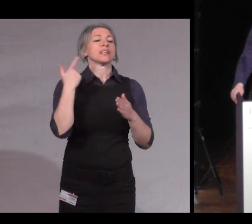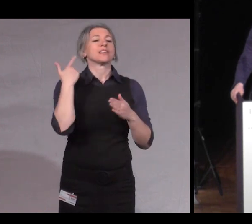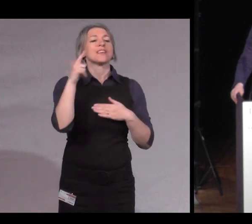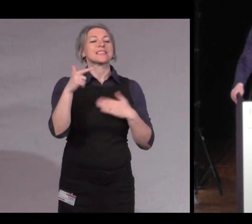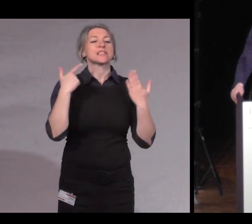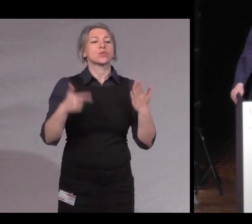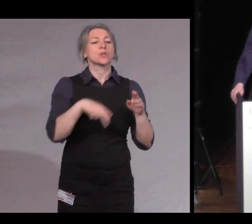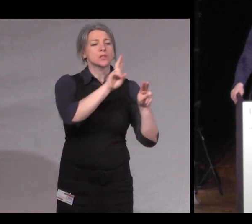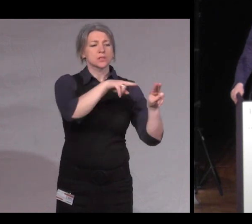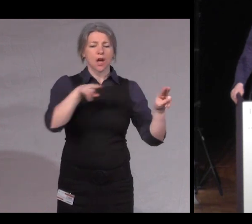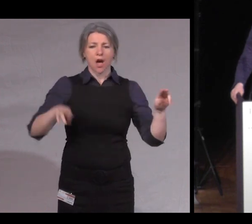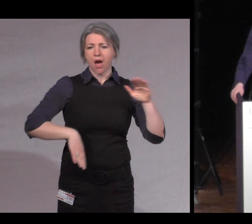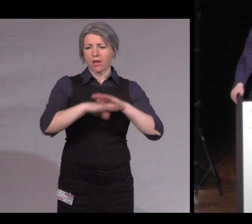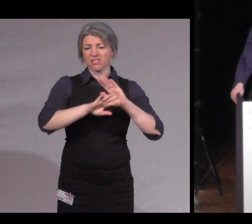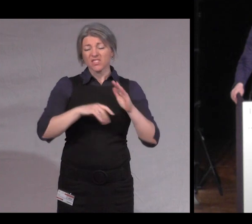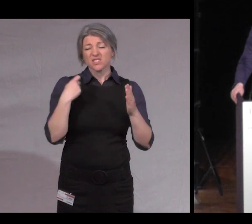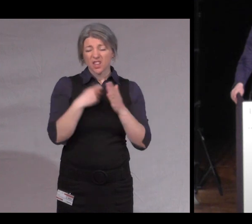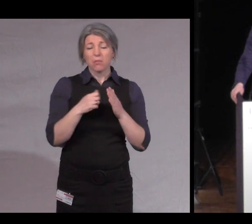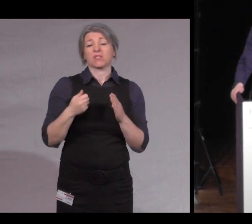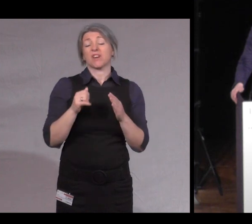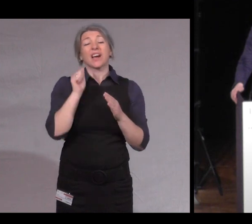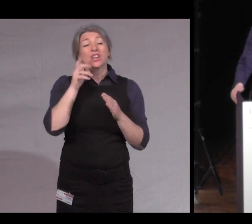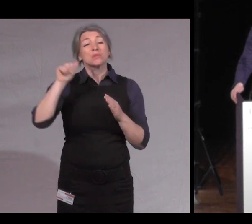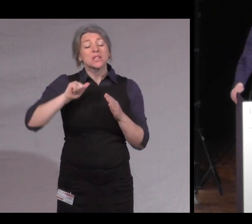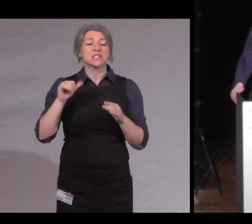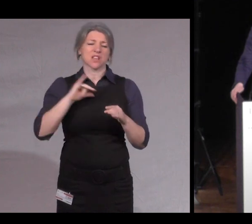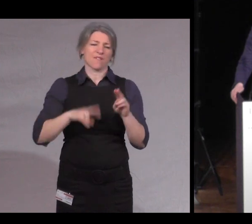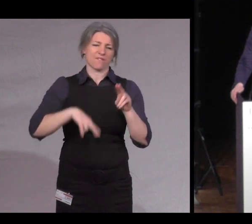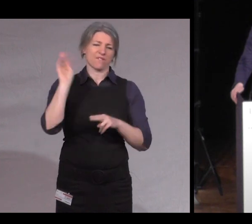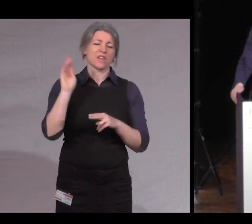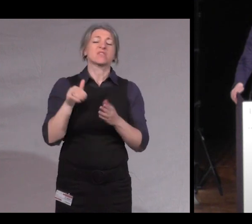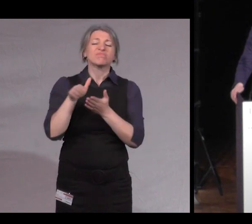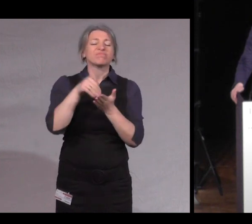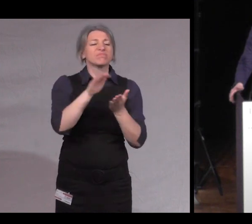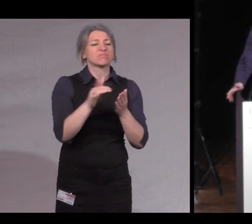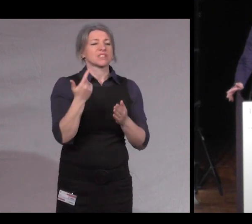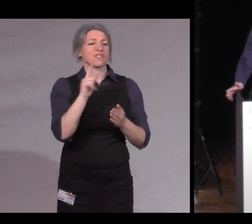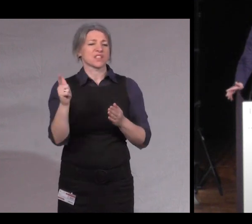každý měsíc musíme odmítat přes 200 pacientů. To znamená,